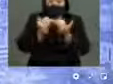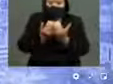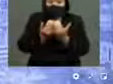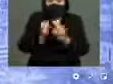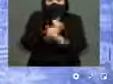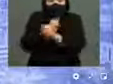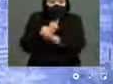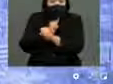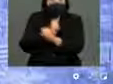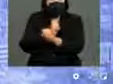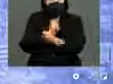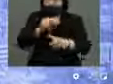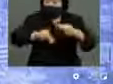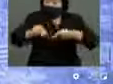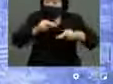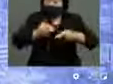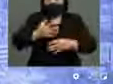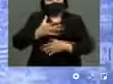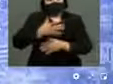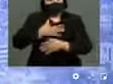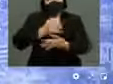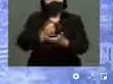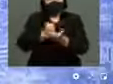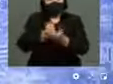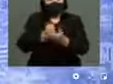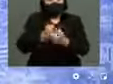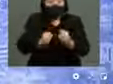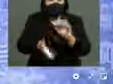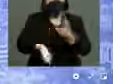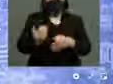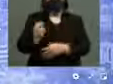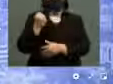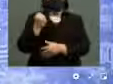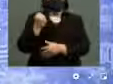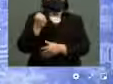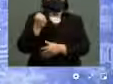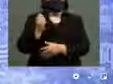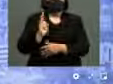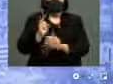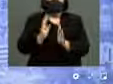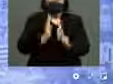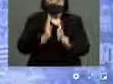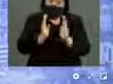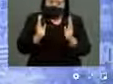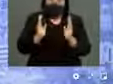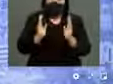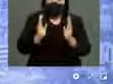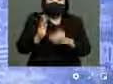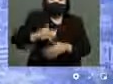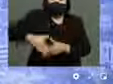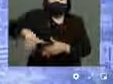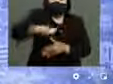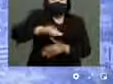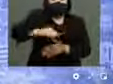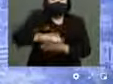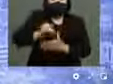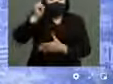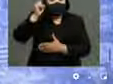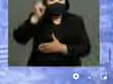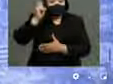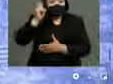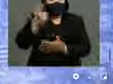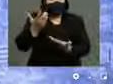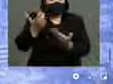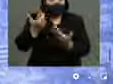ล้วนแล้วแต่จะช่วยทำให้เราผ่านพ้นความยากลำบากนี้ไปด้วยกันกราบขอบพระคุณทุกๆท่านที่ให้ความสำคัญกับเรื่องนี้และช่วย